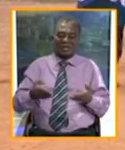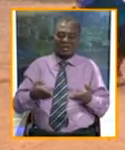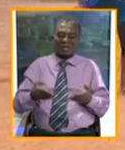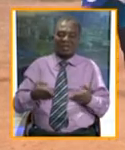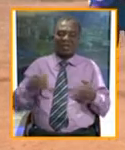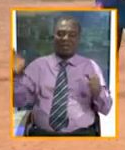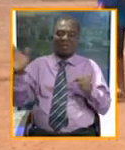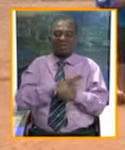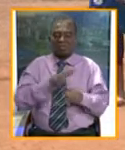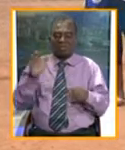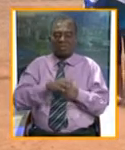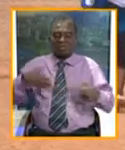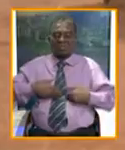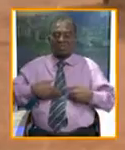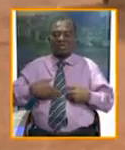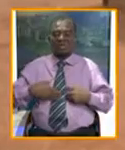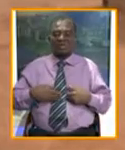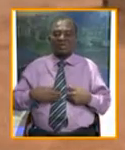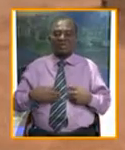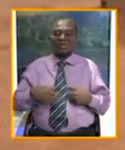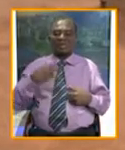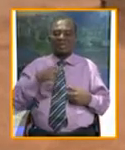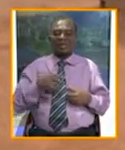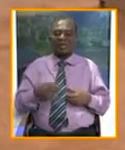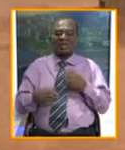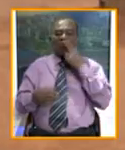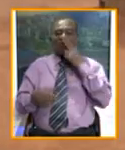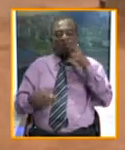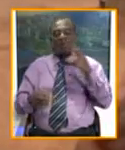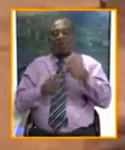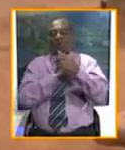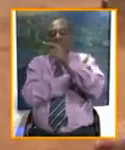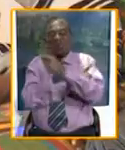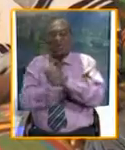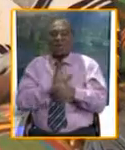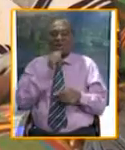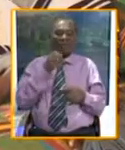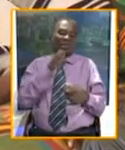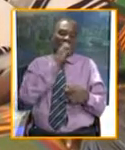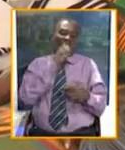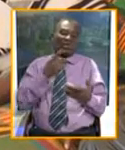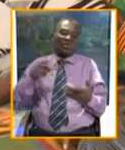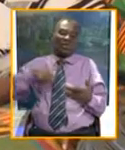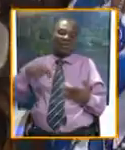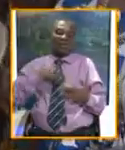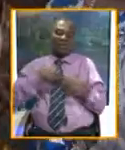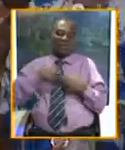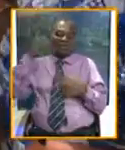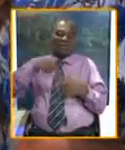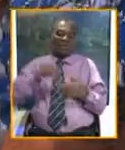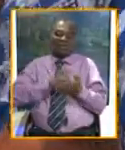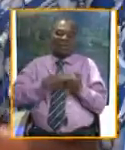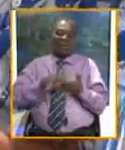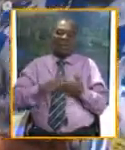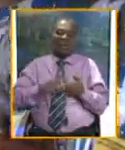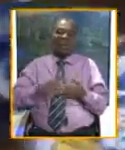ils fument la drogue. Il n'y a pas l'eau. On a besoin de l'eau. Né en 1954,